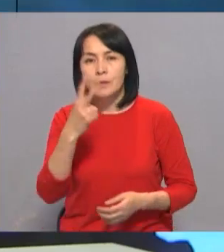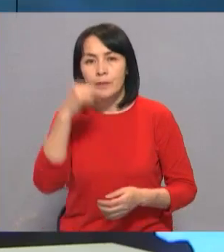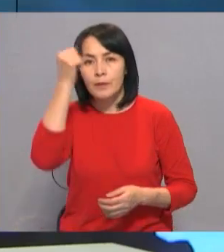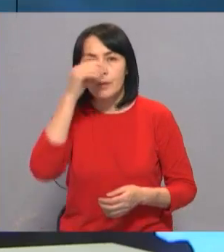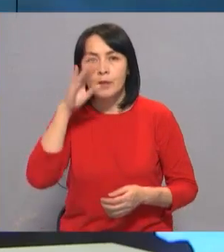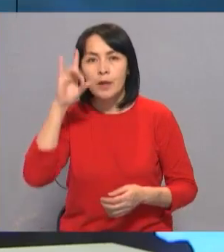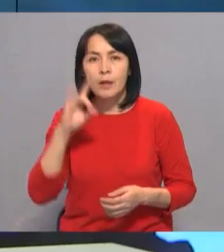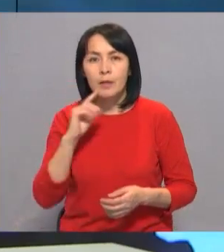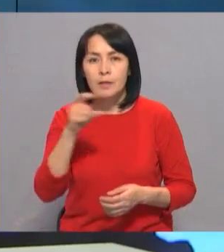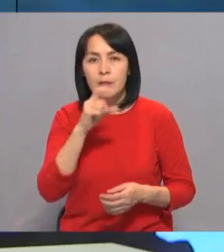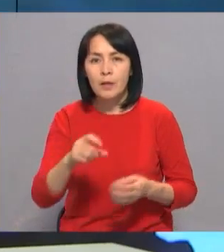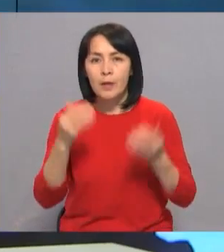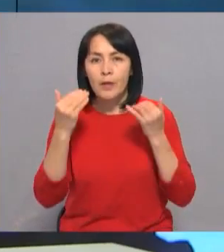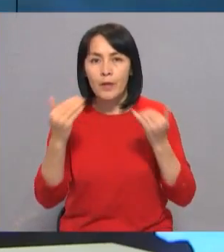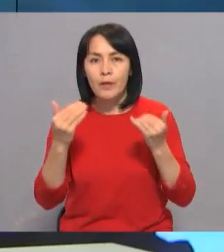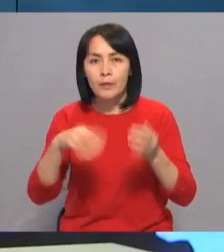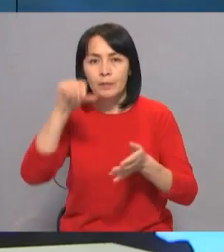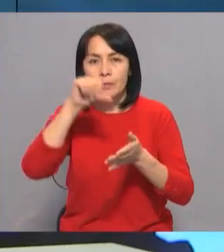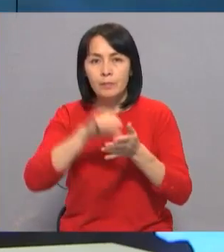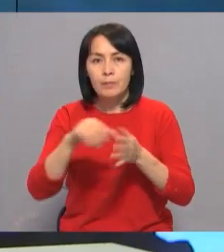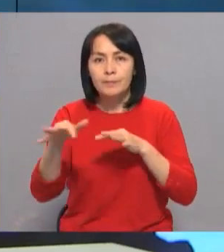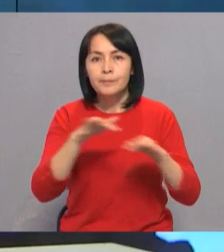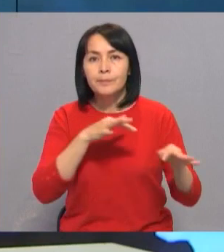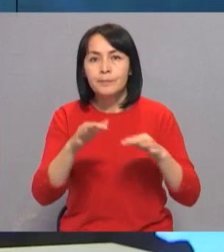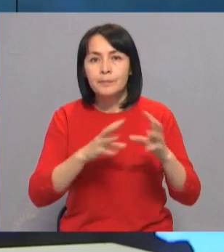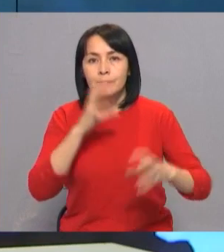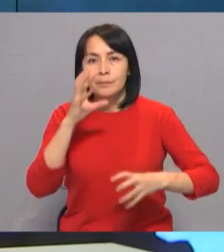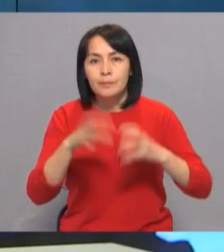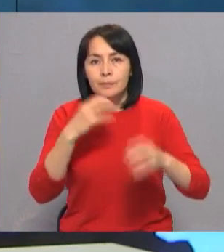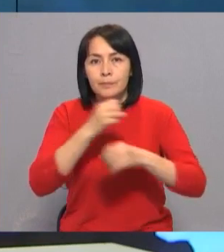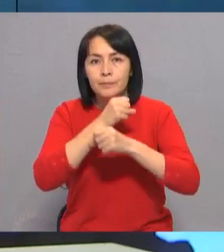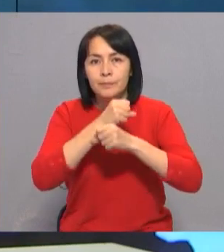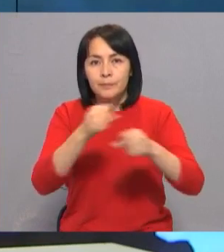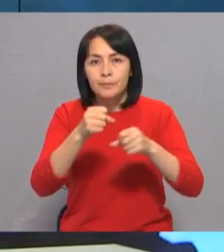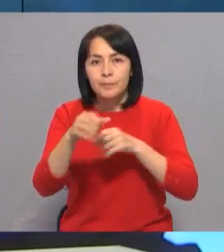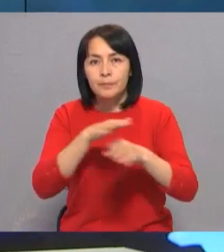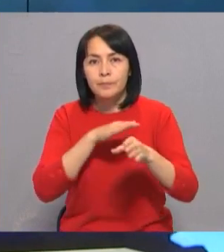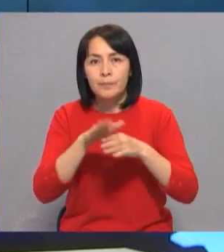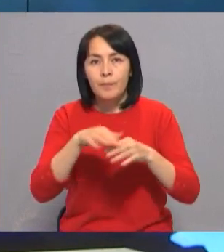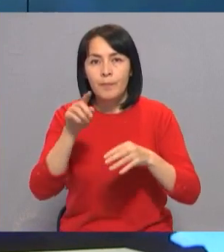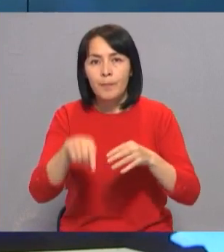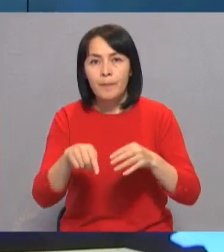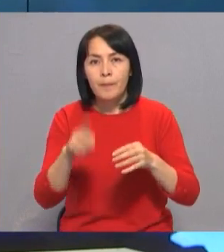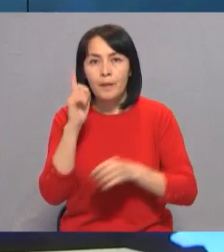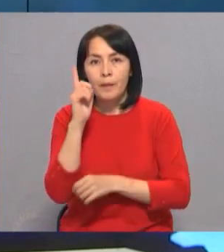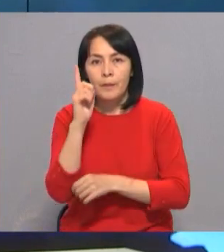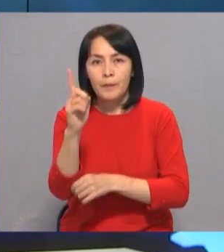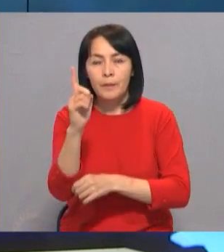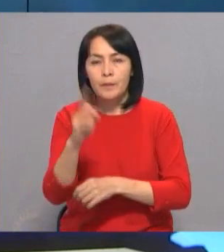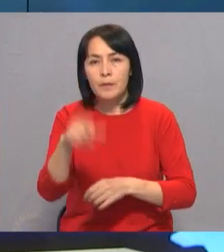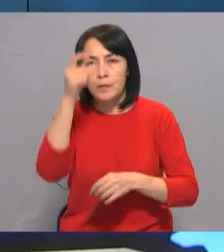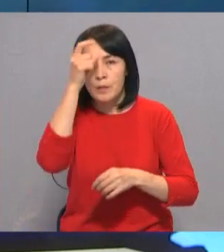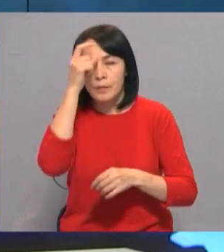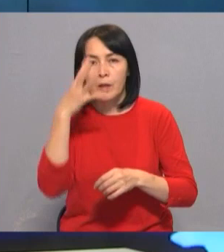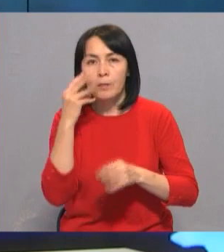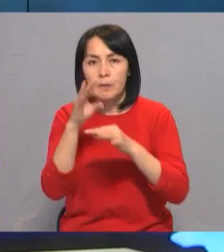22-летний казахстанец, подозреваемый в участии в деятельности международной террористической организации, под конвоем депортировали из